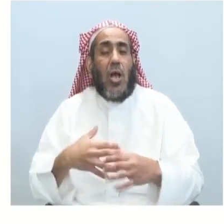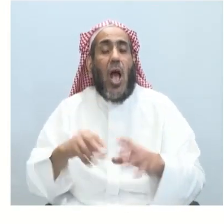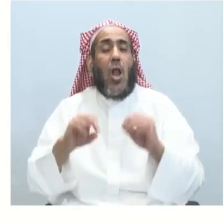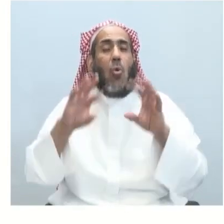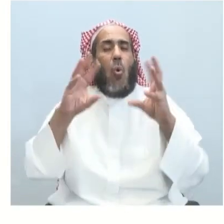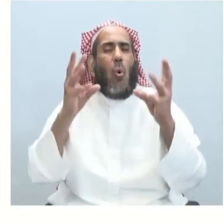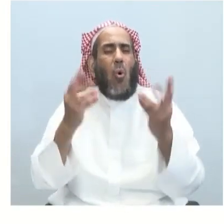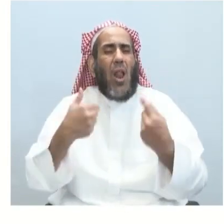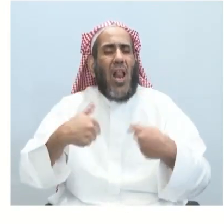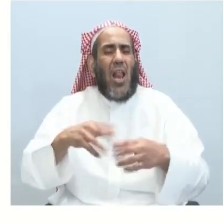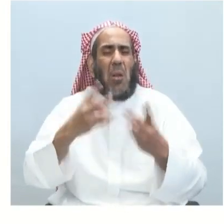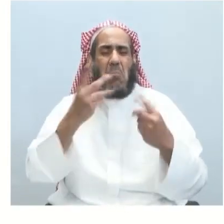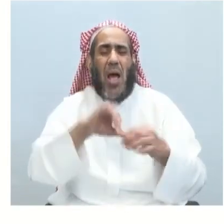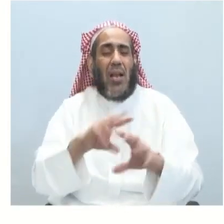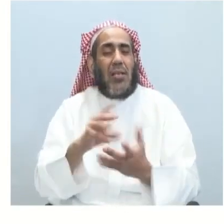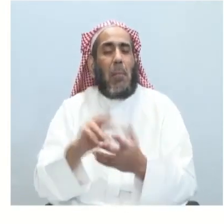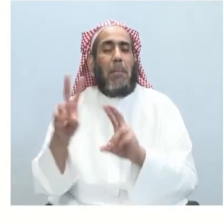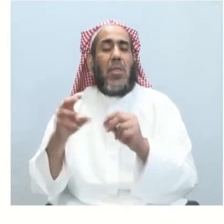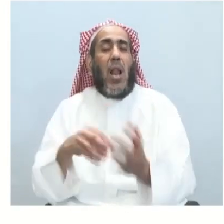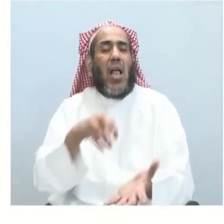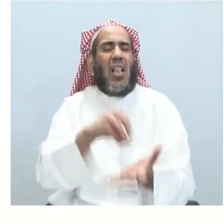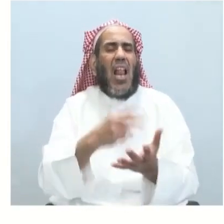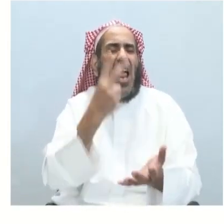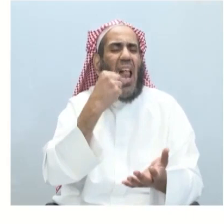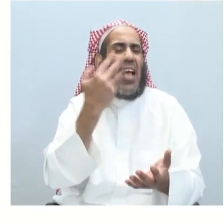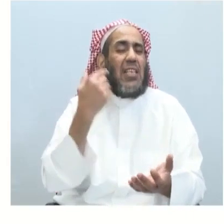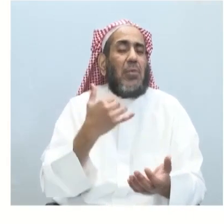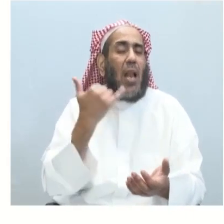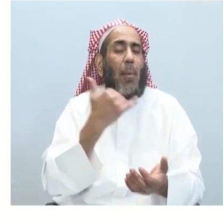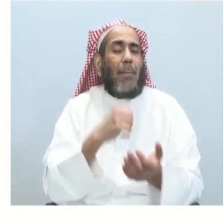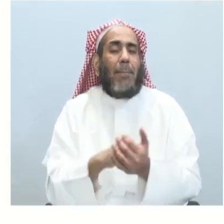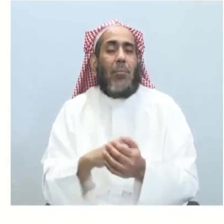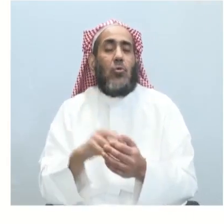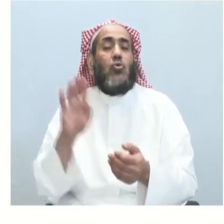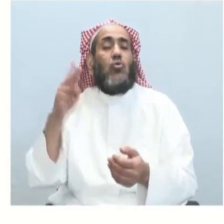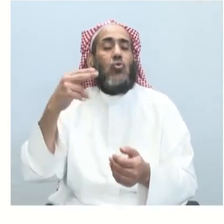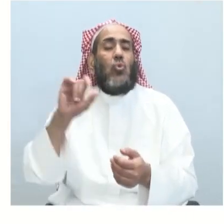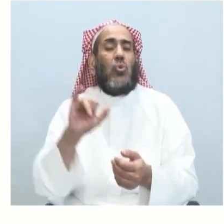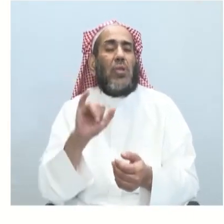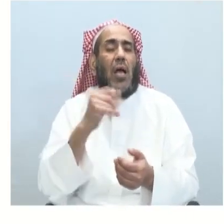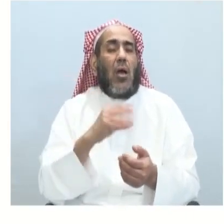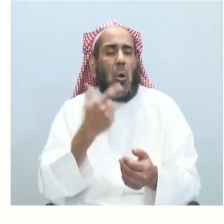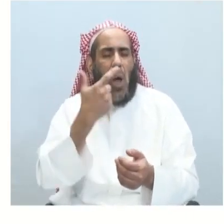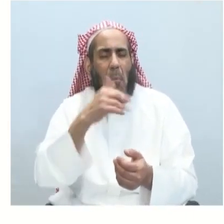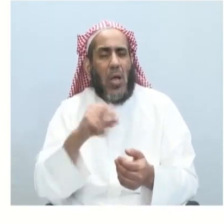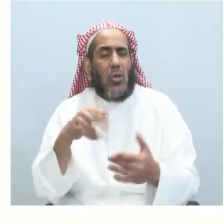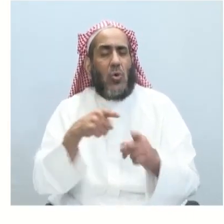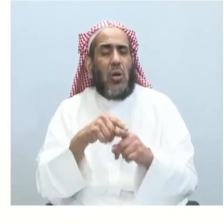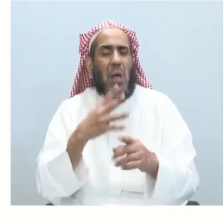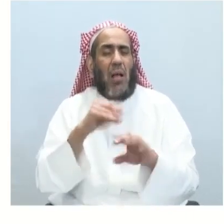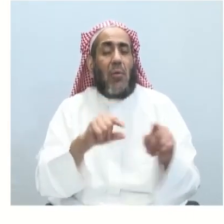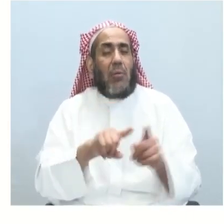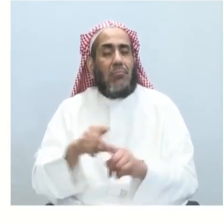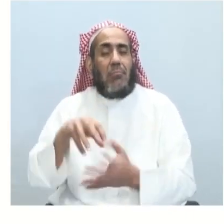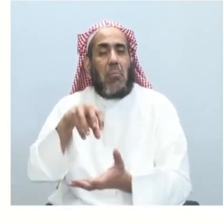الباليه المكان البالي ولكنها ليست مثل اطلال القديمه ليست كاط لال سعده ايضا يبكيها الشعراء وهو المكان المقفر لكن